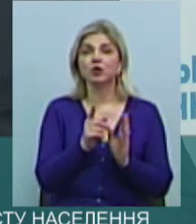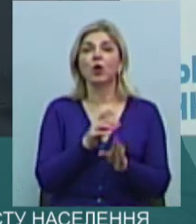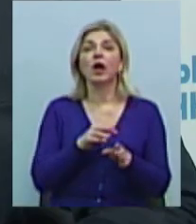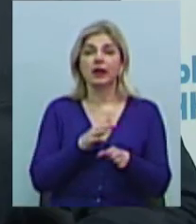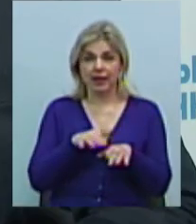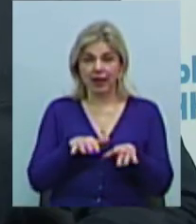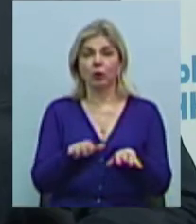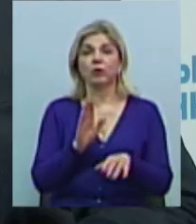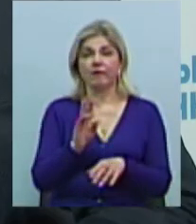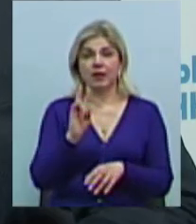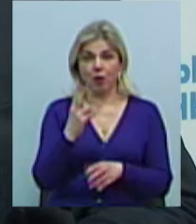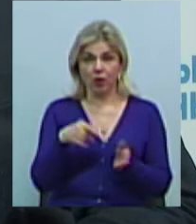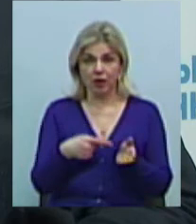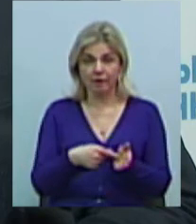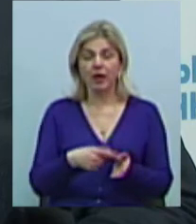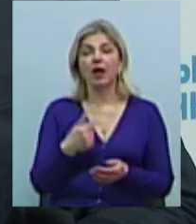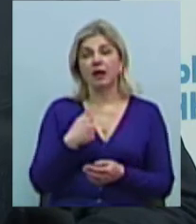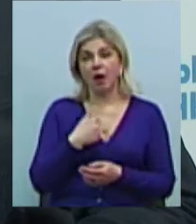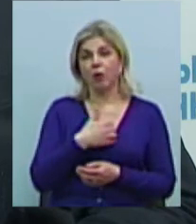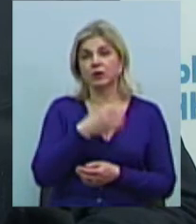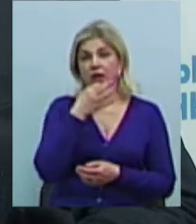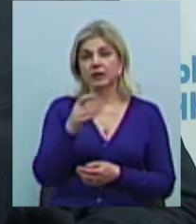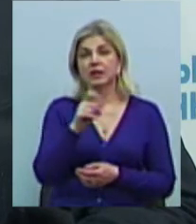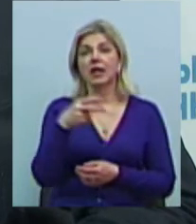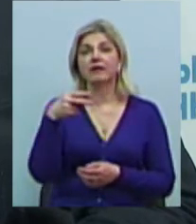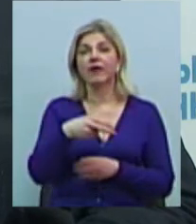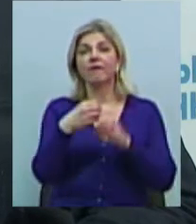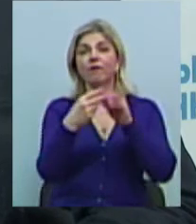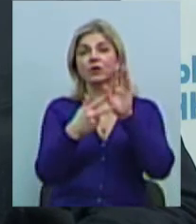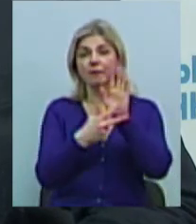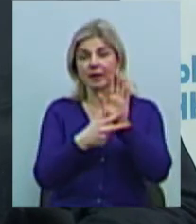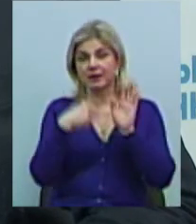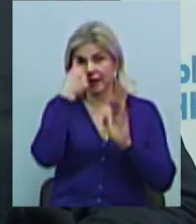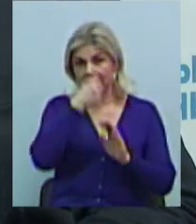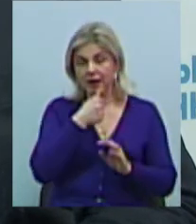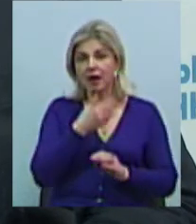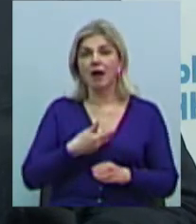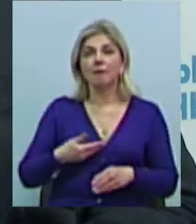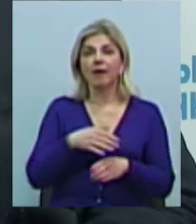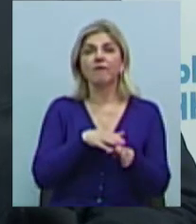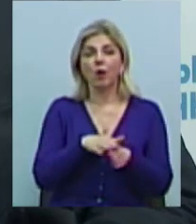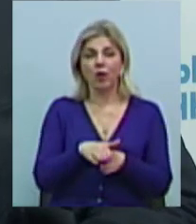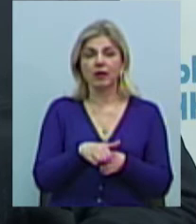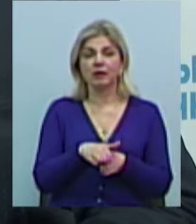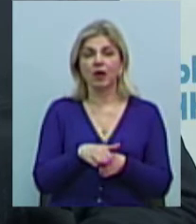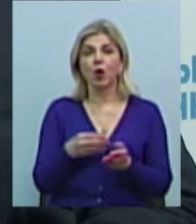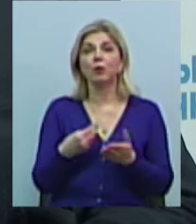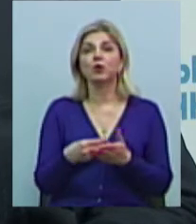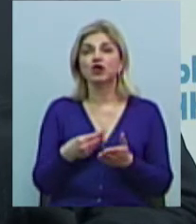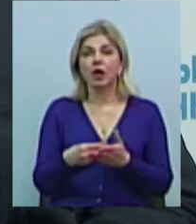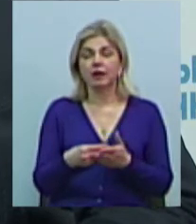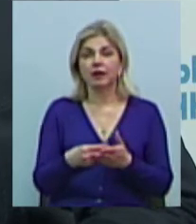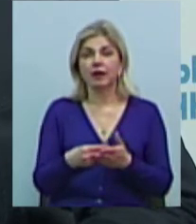Миколаївщині, я хочу сказати, що практично за 2018 рік ми виконали бюджет